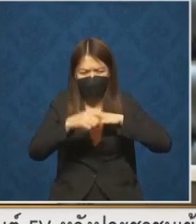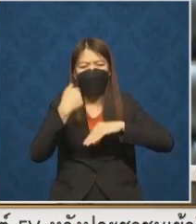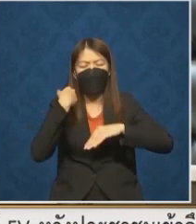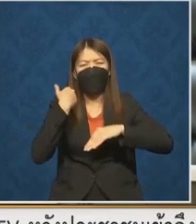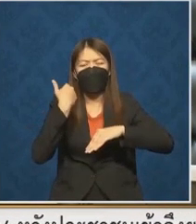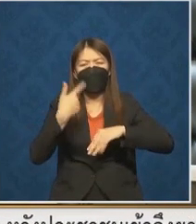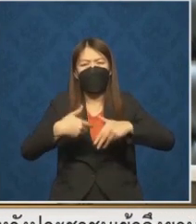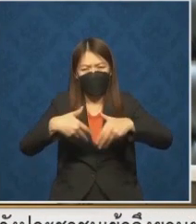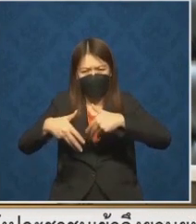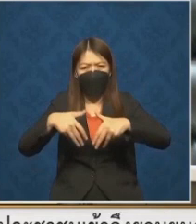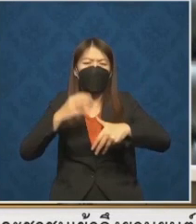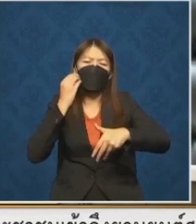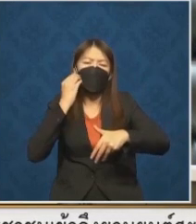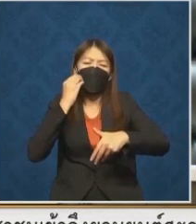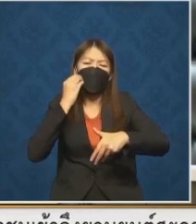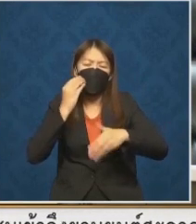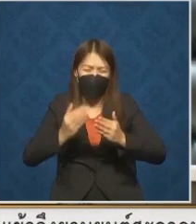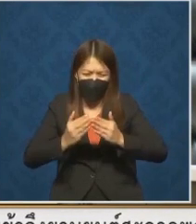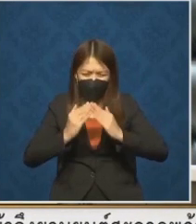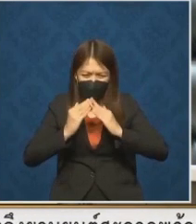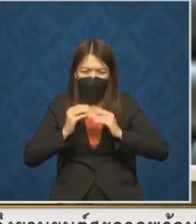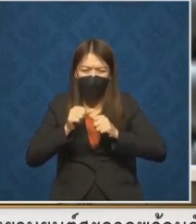ฐานชัดเจนวาประชาชน